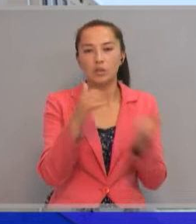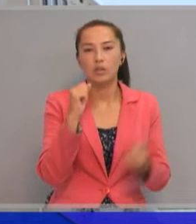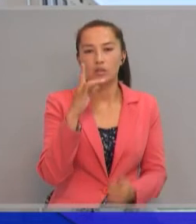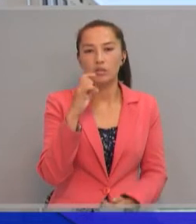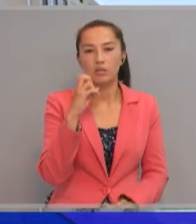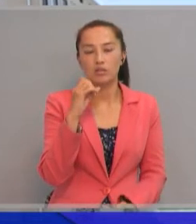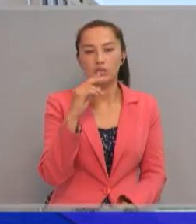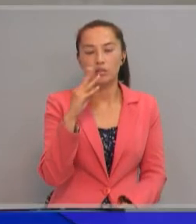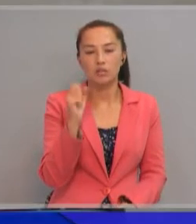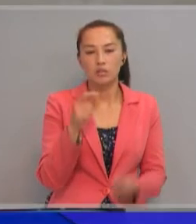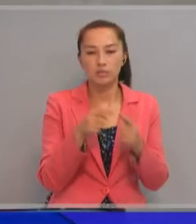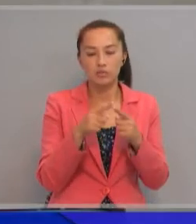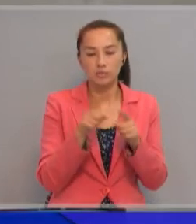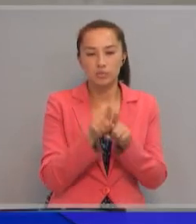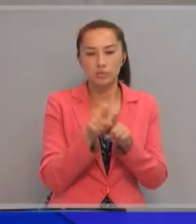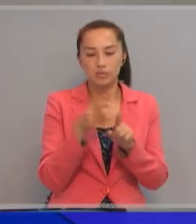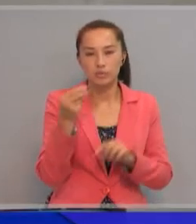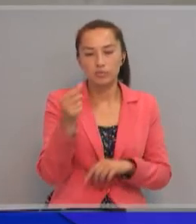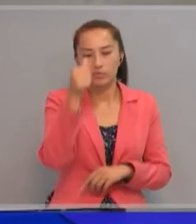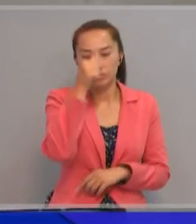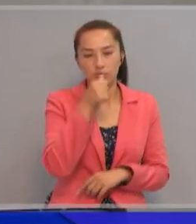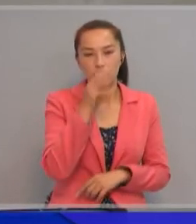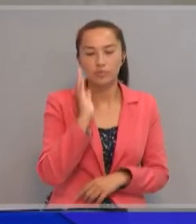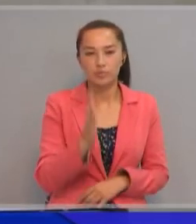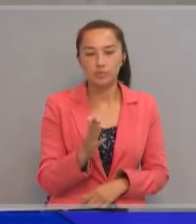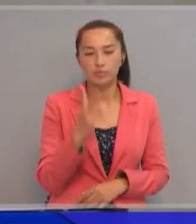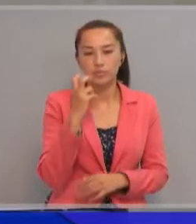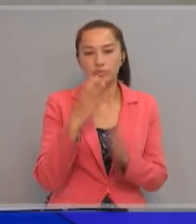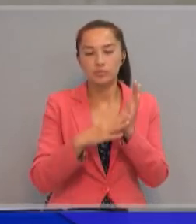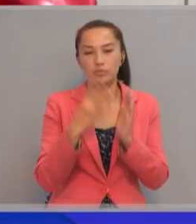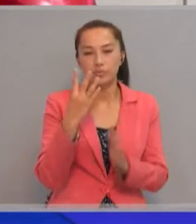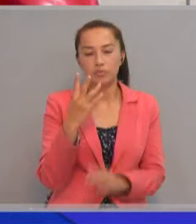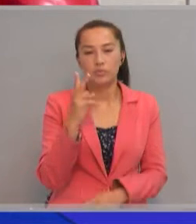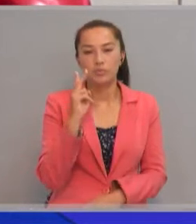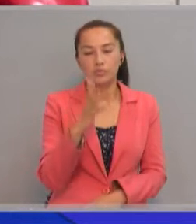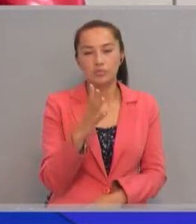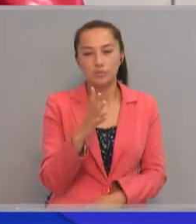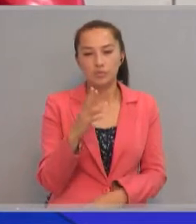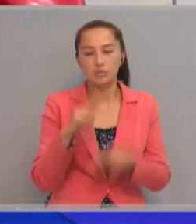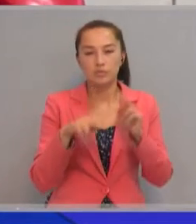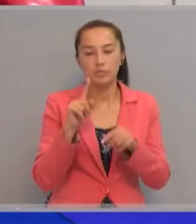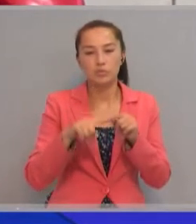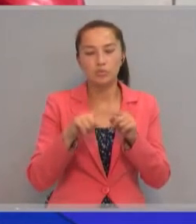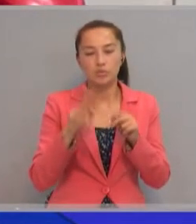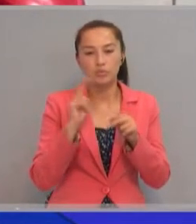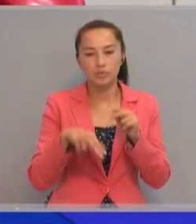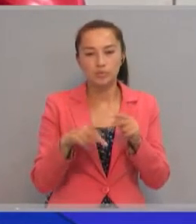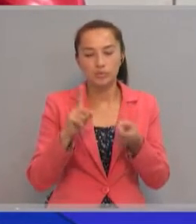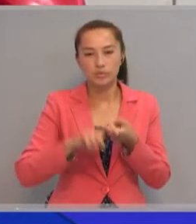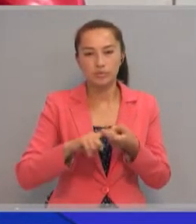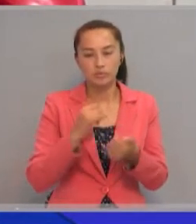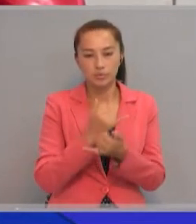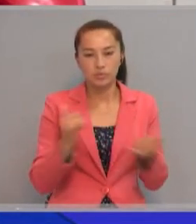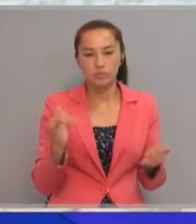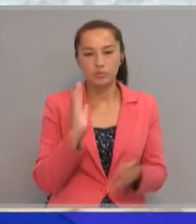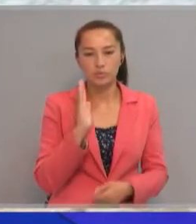Соның 682-сі тұрғын үймен қамтылды, қалған 294 пәтер тұрғын үйлердің құрылысы аяқталуына қарай үлестірілетін